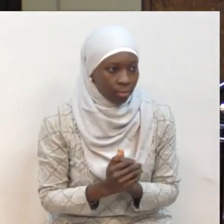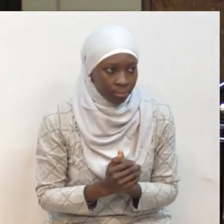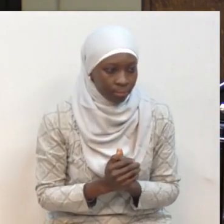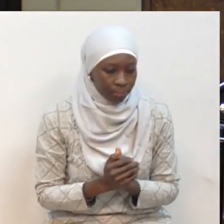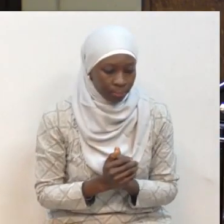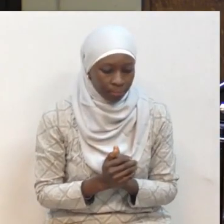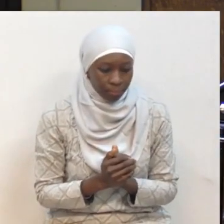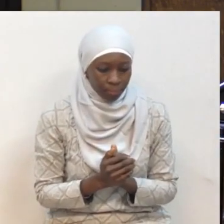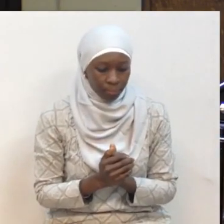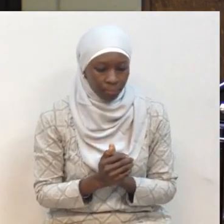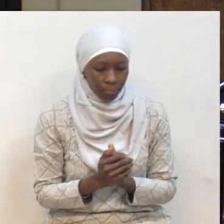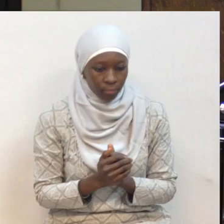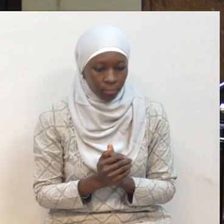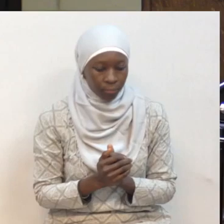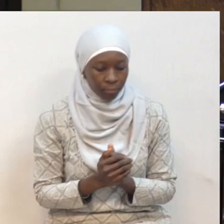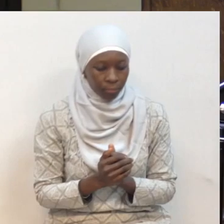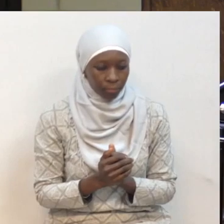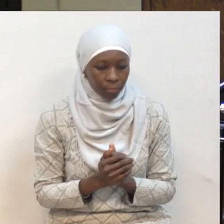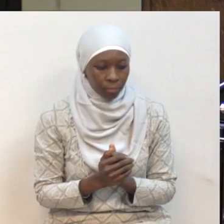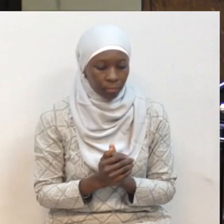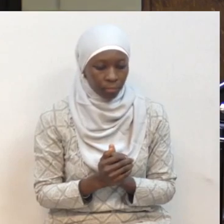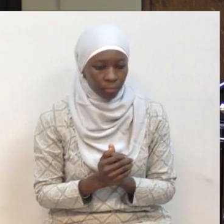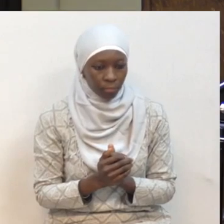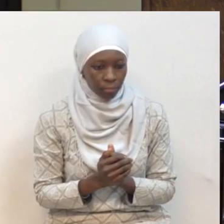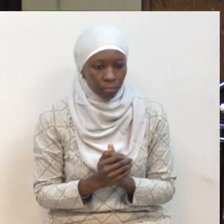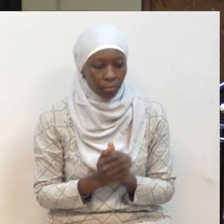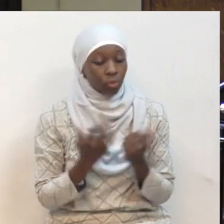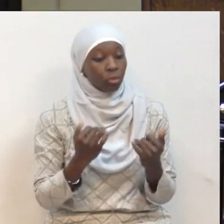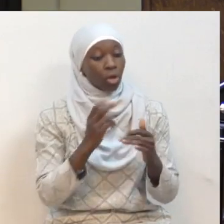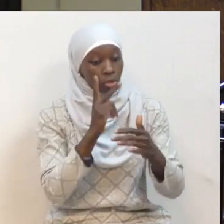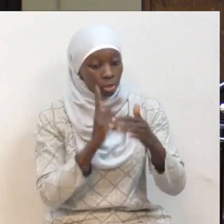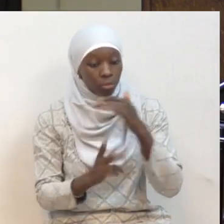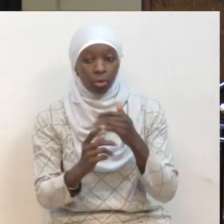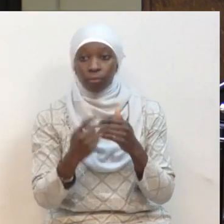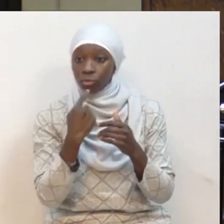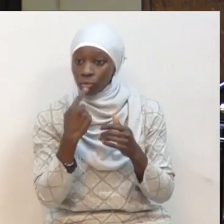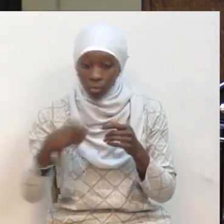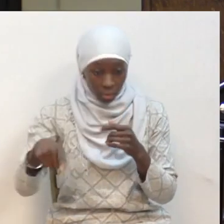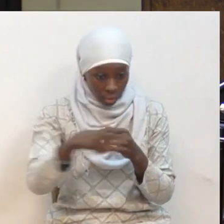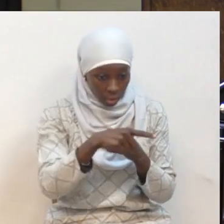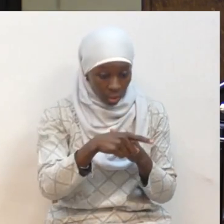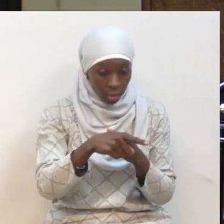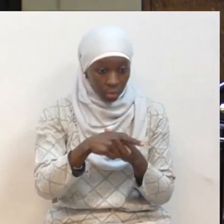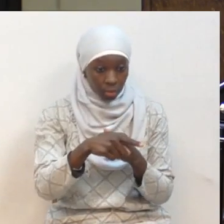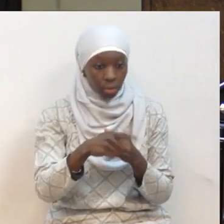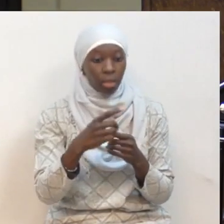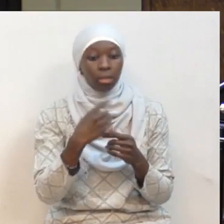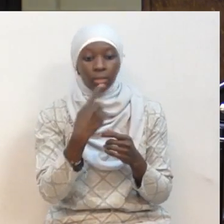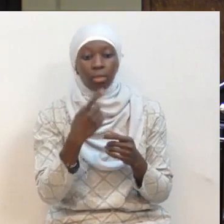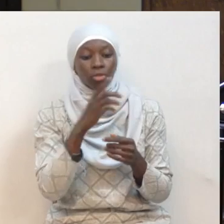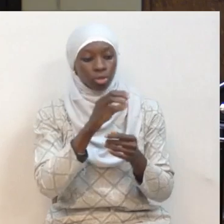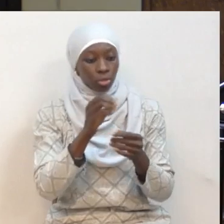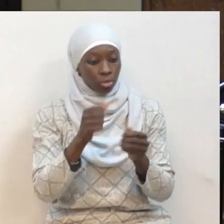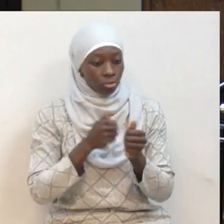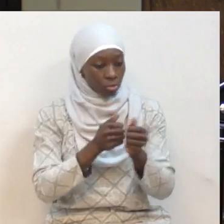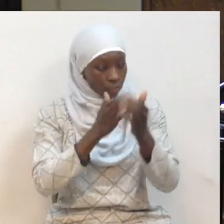ﷺ to tell us and to tell the companions, إِنَّمَا أَنَا بَشَرٌ